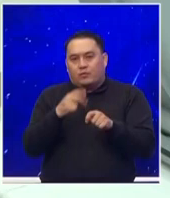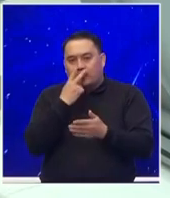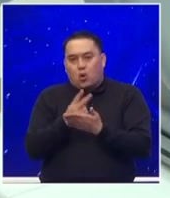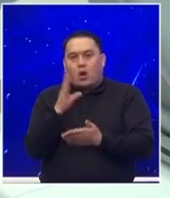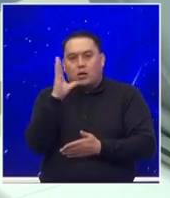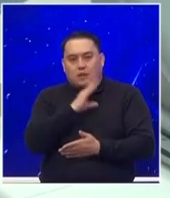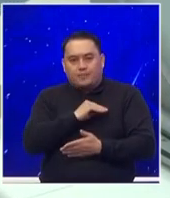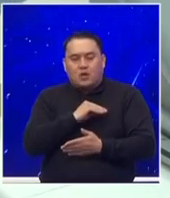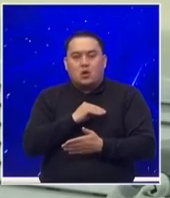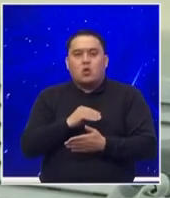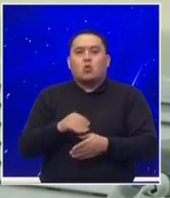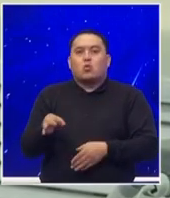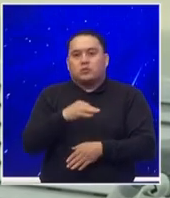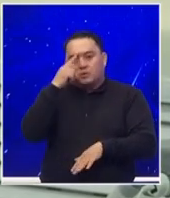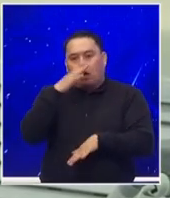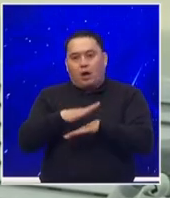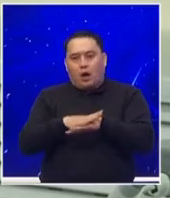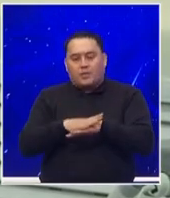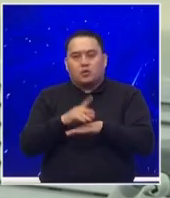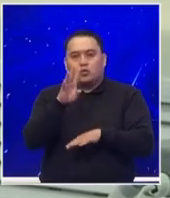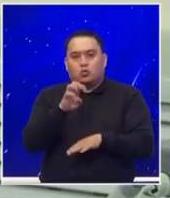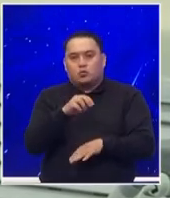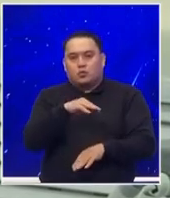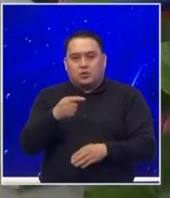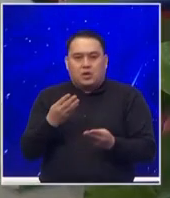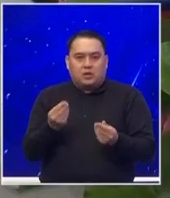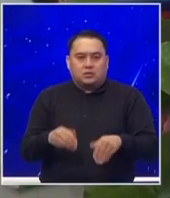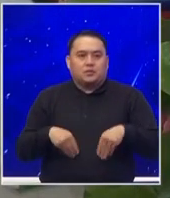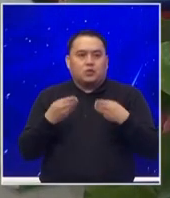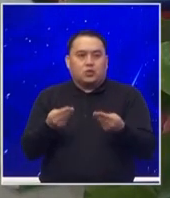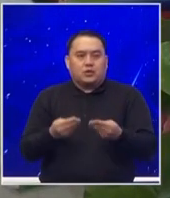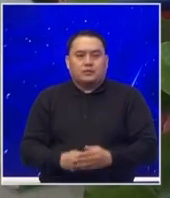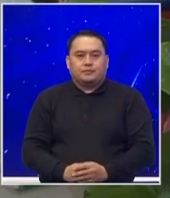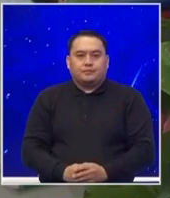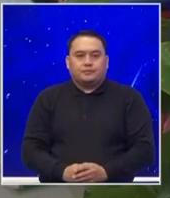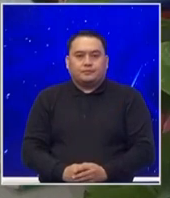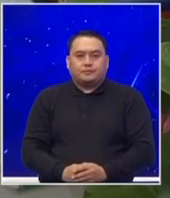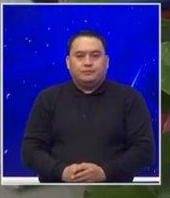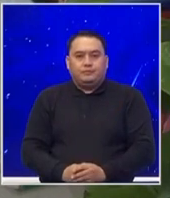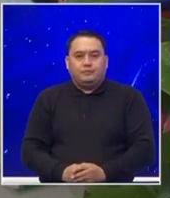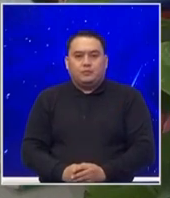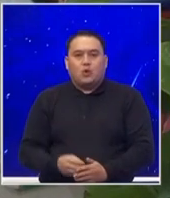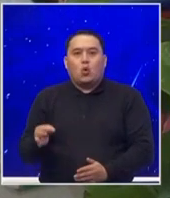Жалпы қондырғыны алуға облыс әкімі қолдап 400 миллион теңге бөлінген. Облыс әкімінің қолдауымен